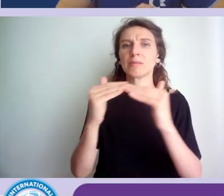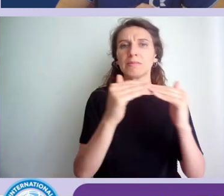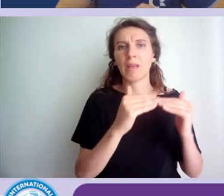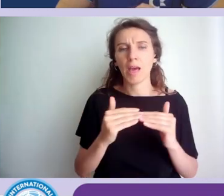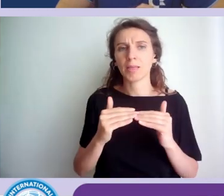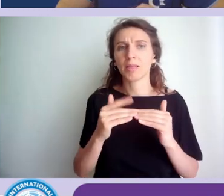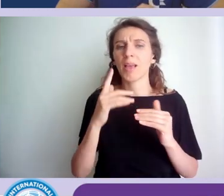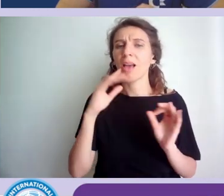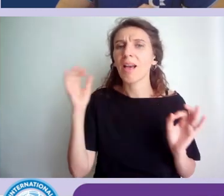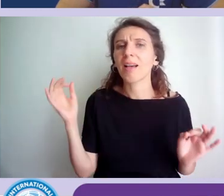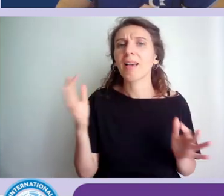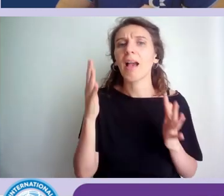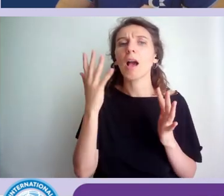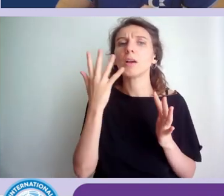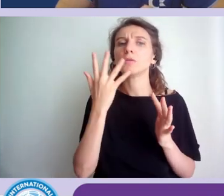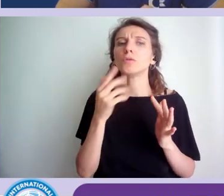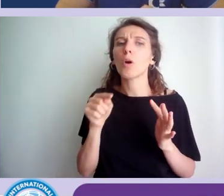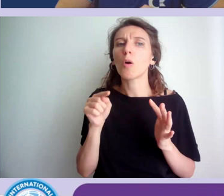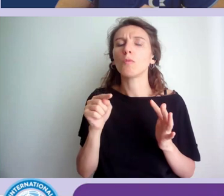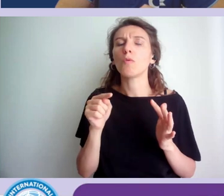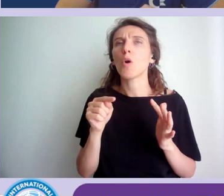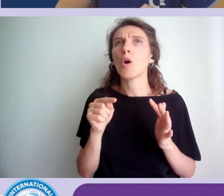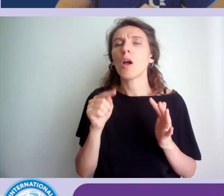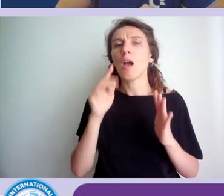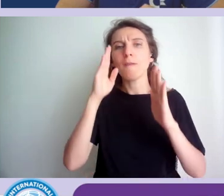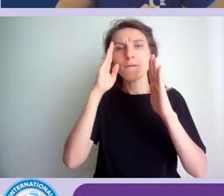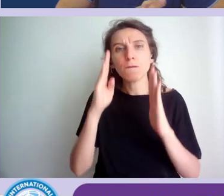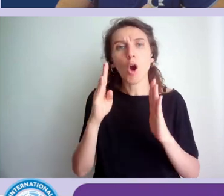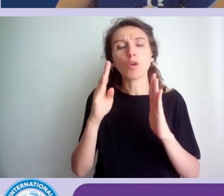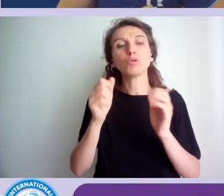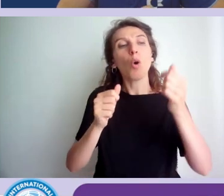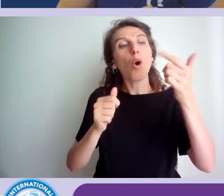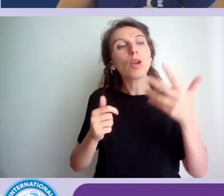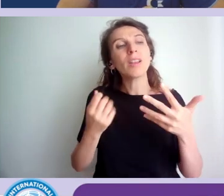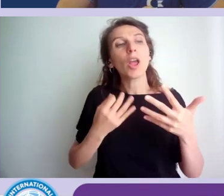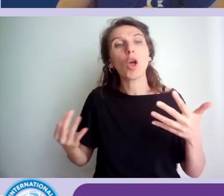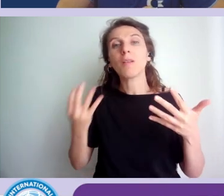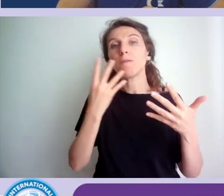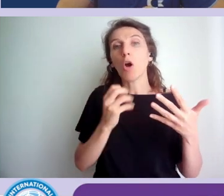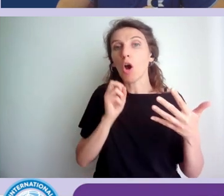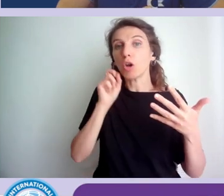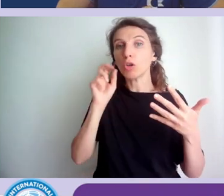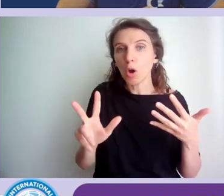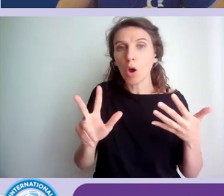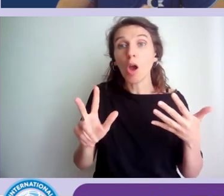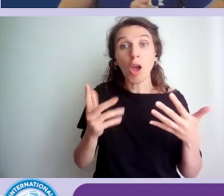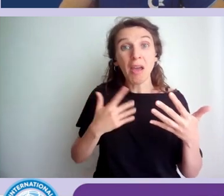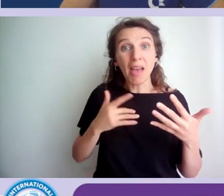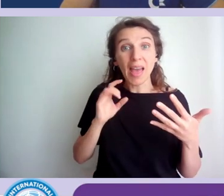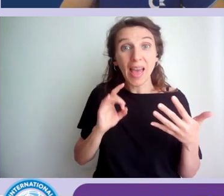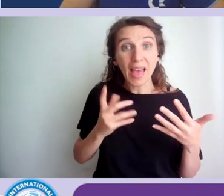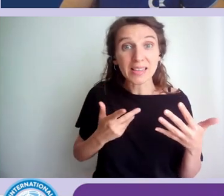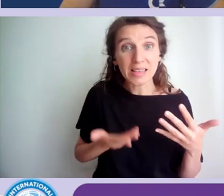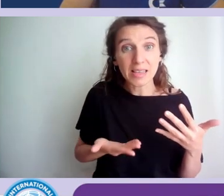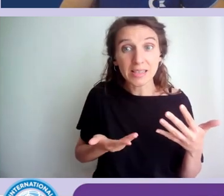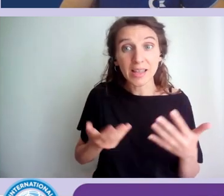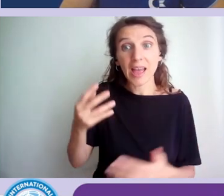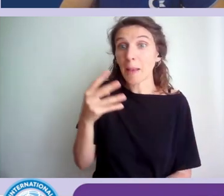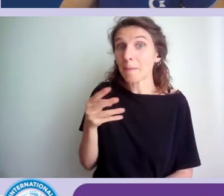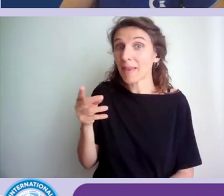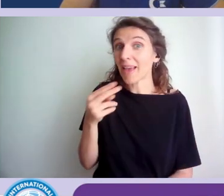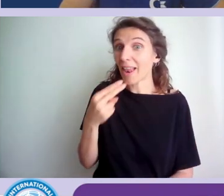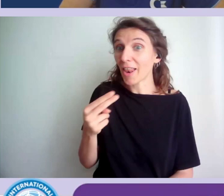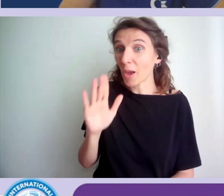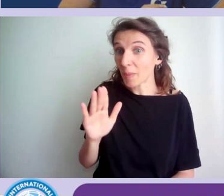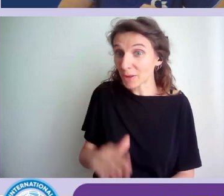in cui un designer voglia indicare l'ordine corretto del Focus negli elementi di una pagina e Michela c'è il tuo nome sopra questa questa